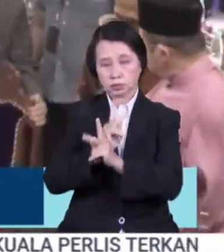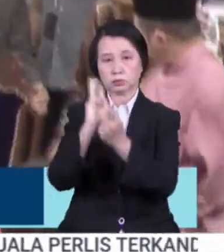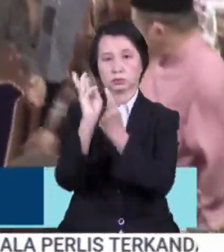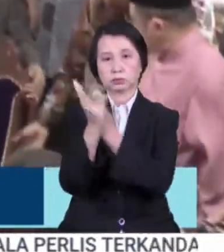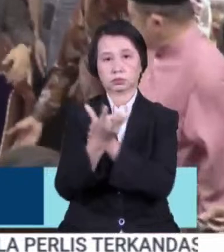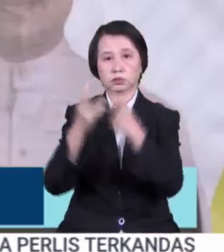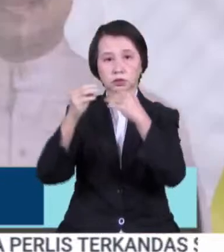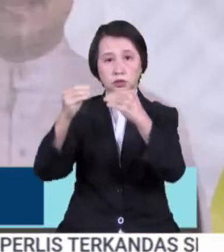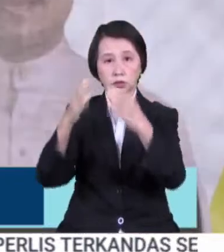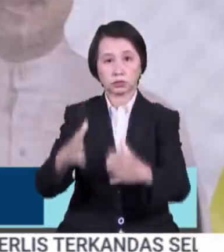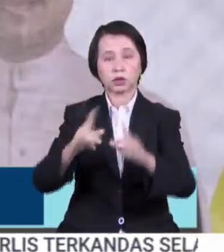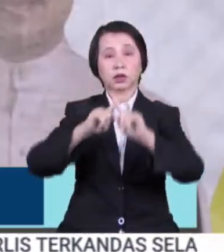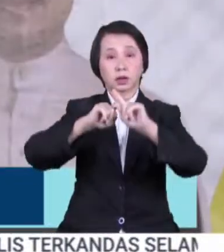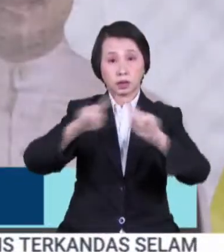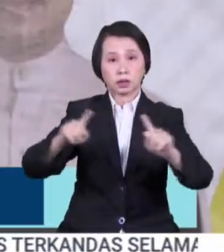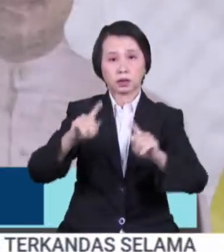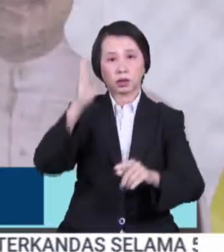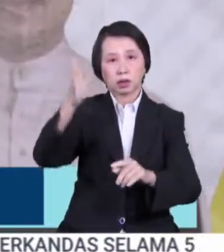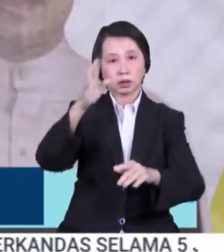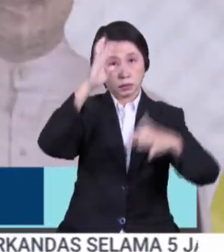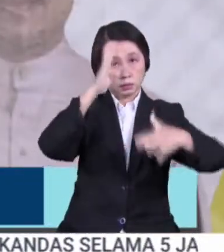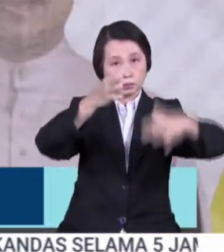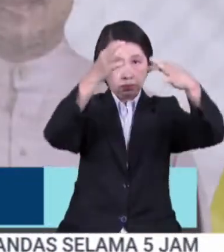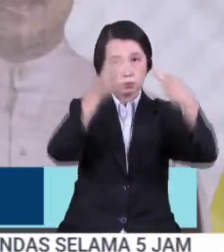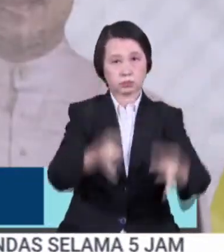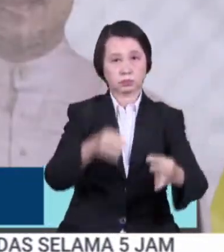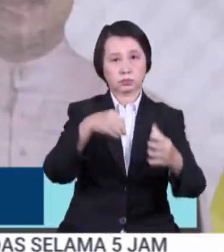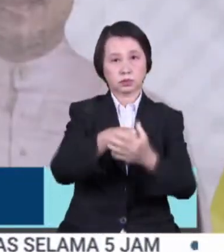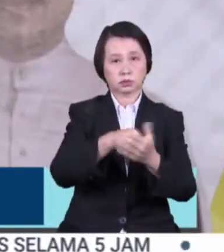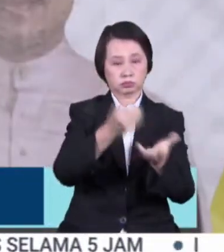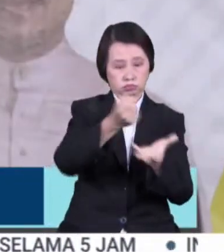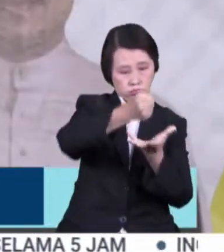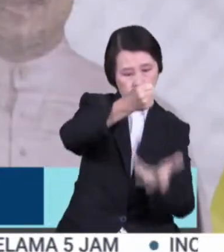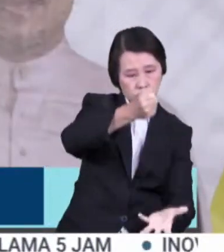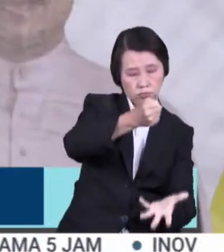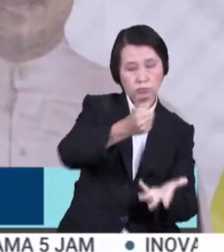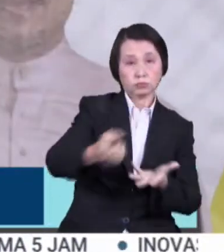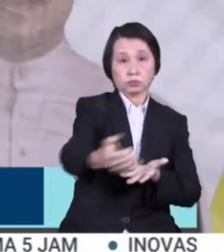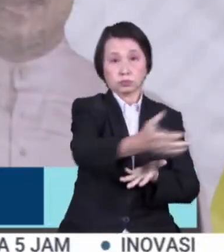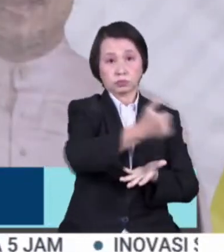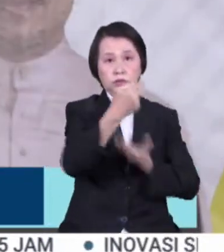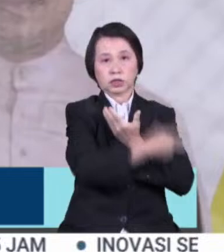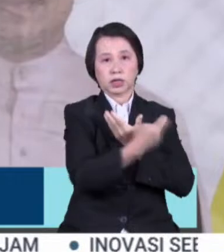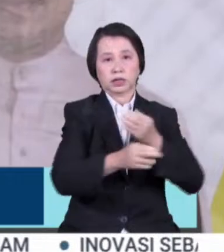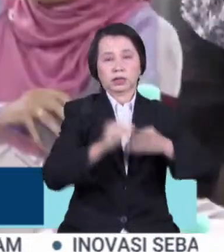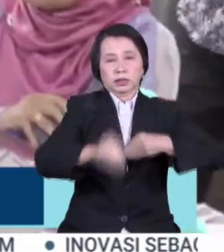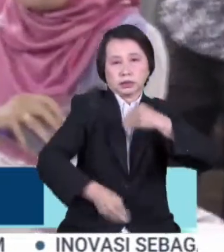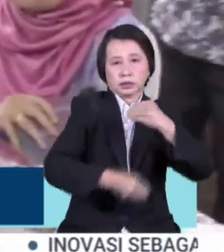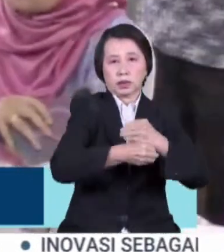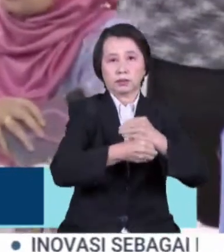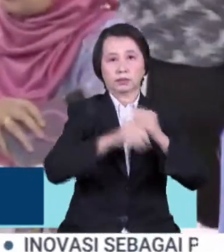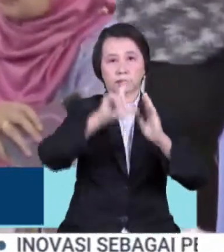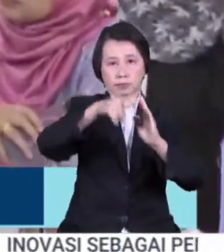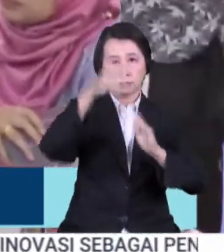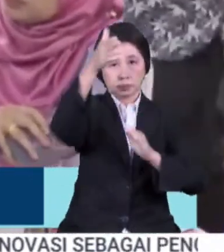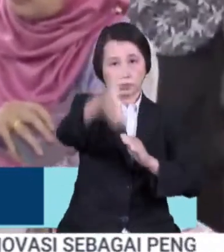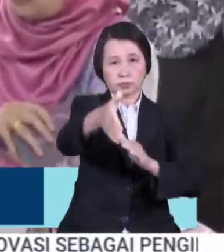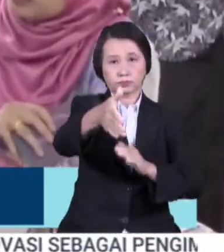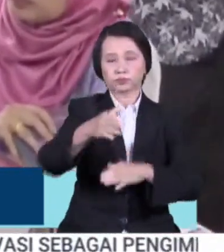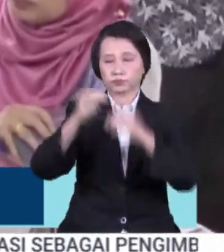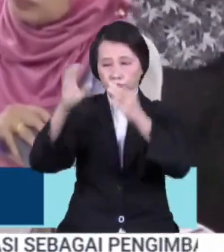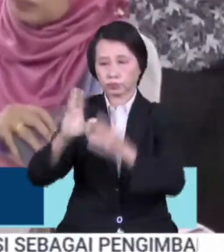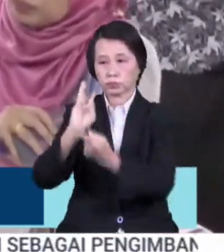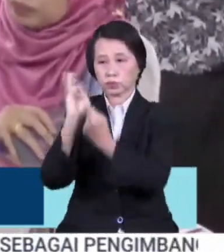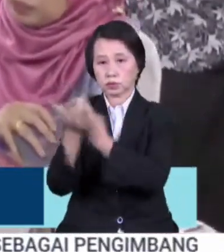guru-guru. Bagaimanapun, keputusan itu akan diputuskan kepada pendapatan dan hasil negara bertambah di masa akan datang. Selain guru,